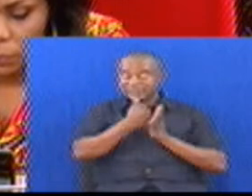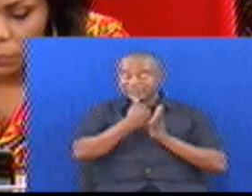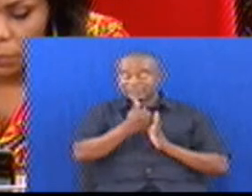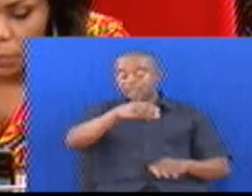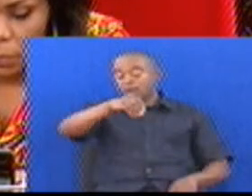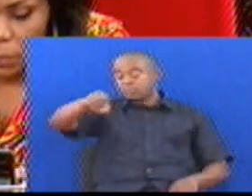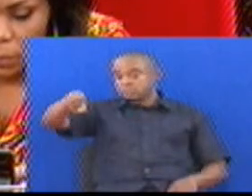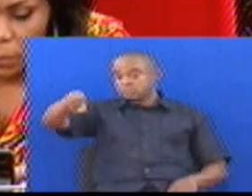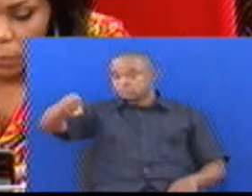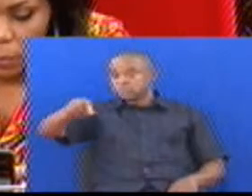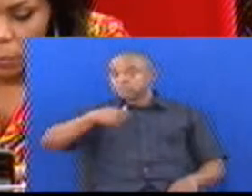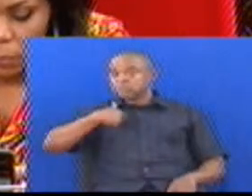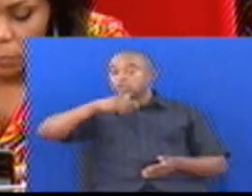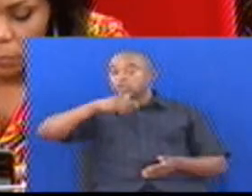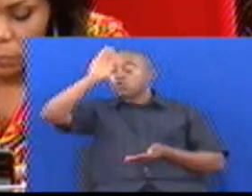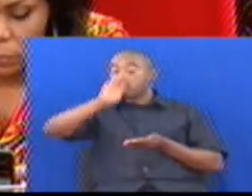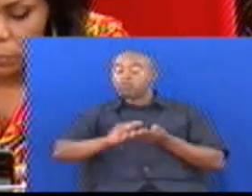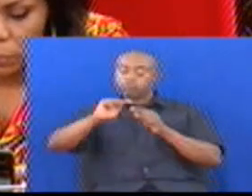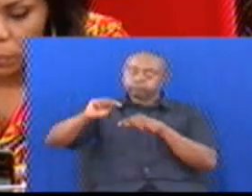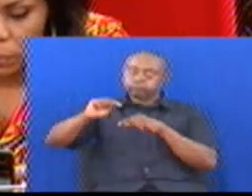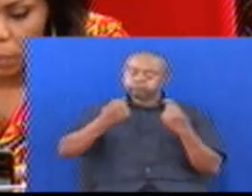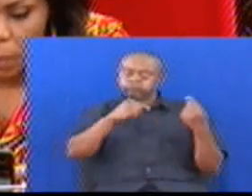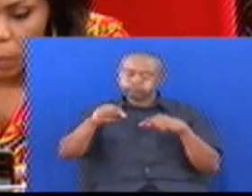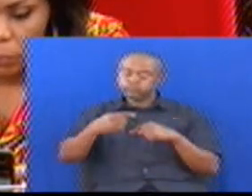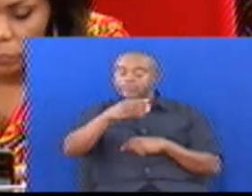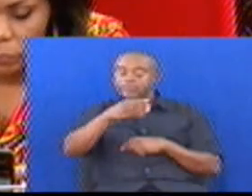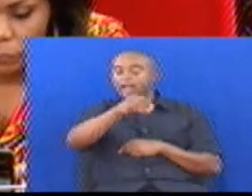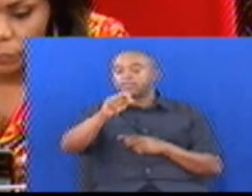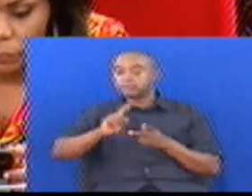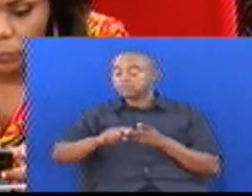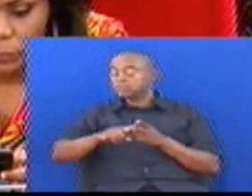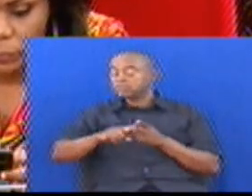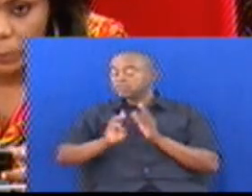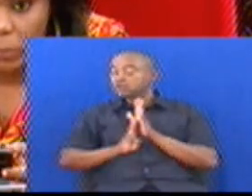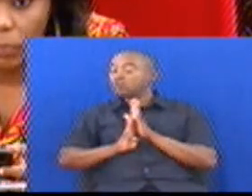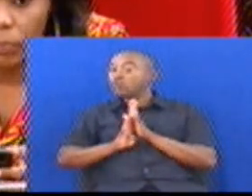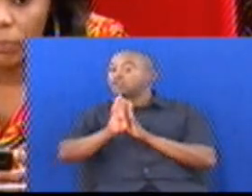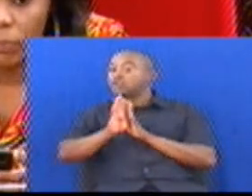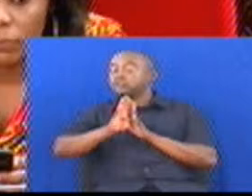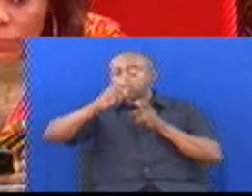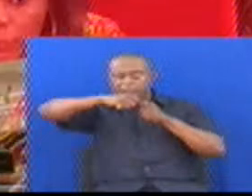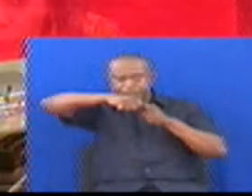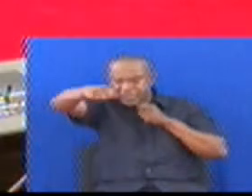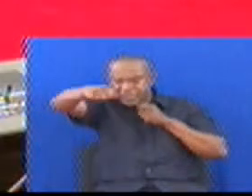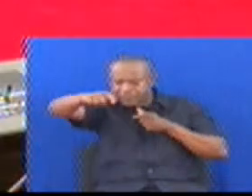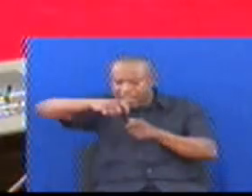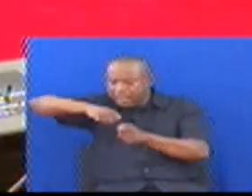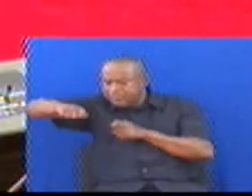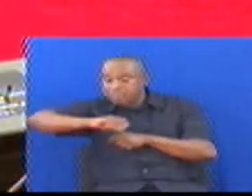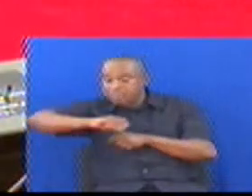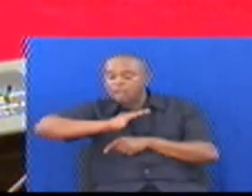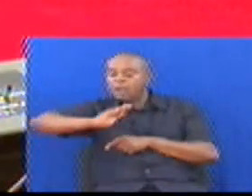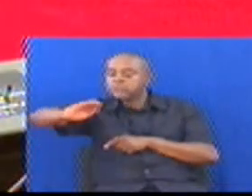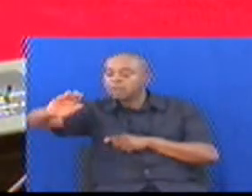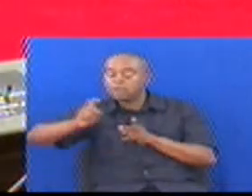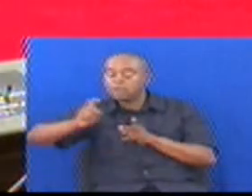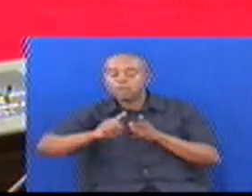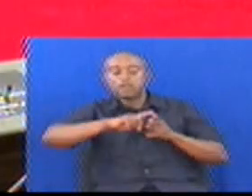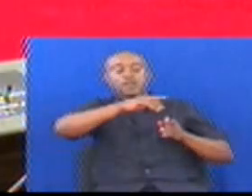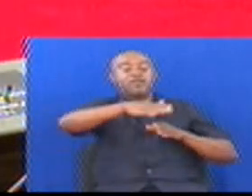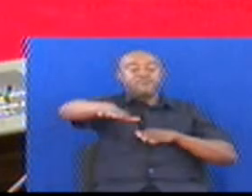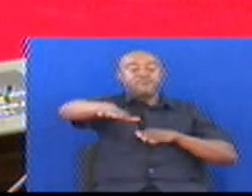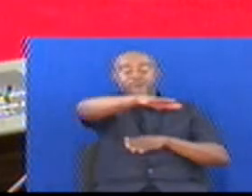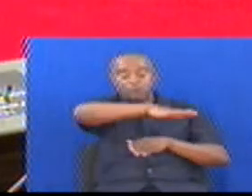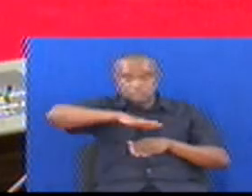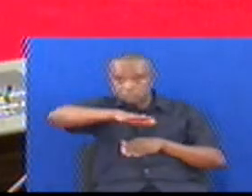ni pamoja na kupungua kwa migogoro ya ardhi, kuongezeka kwa kasi ya upimaji wa mashamba na viwanja, kujenga kituo cha taifa